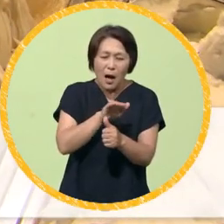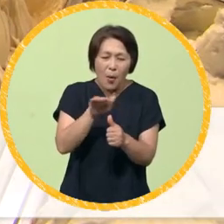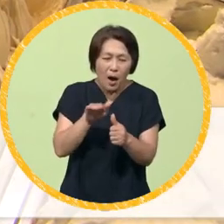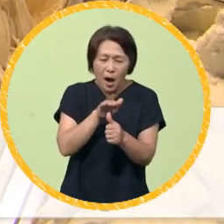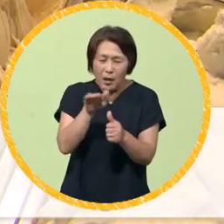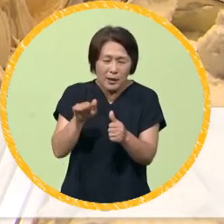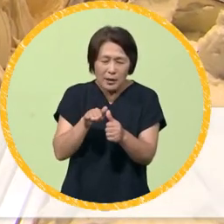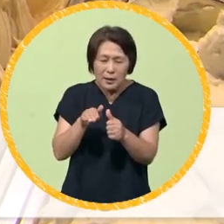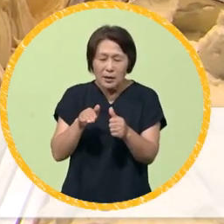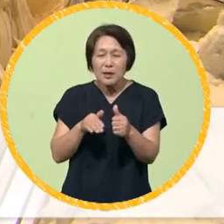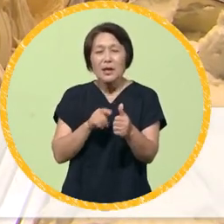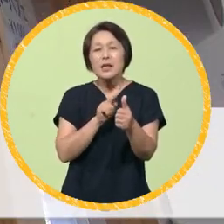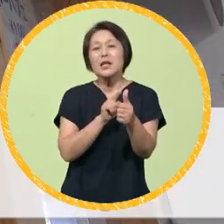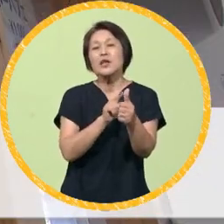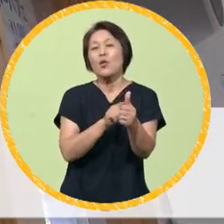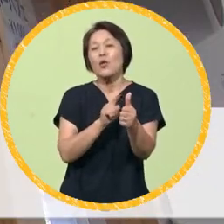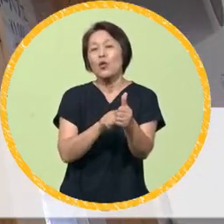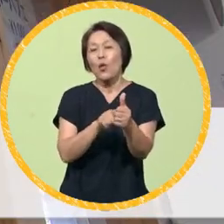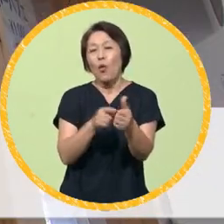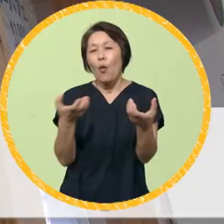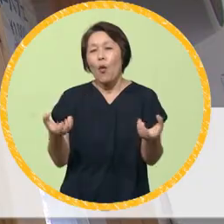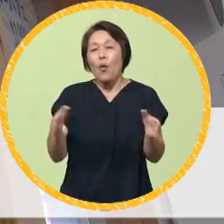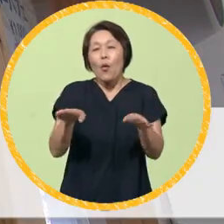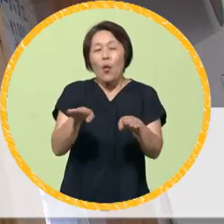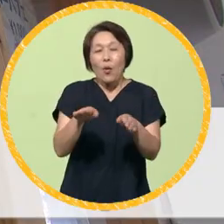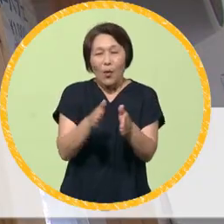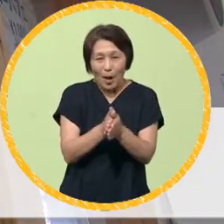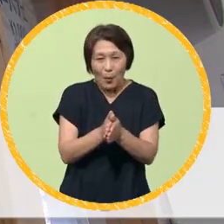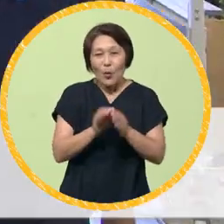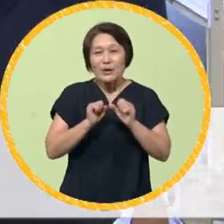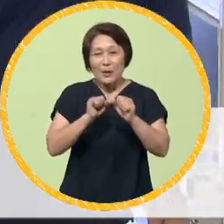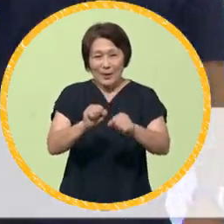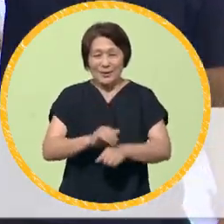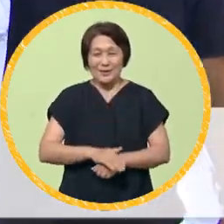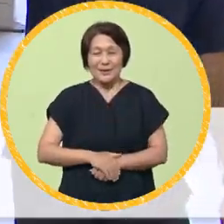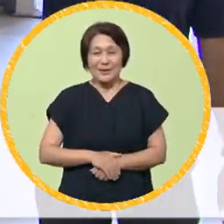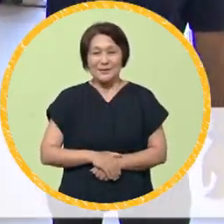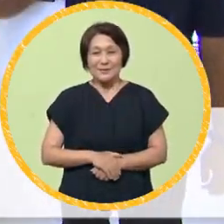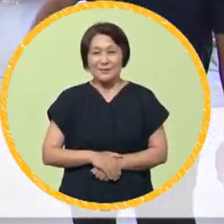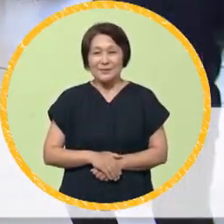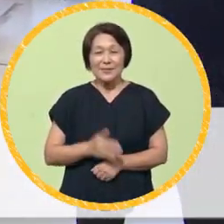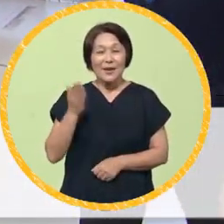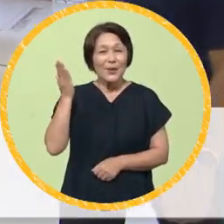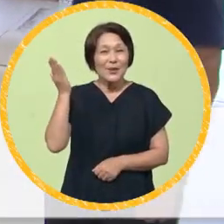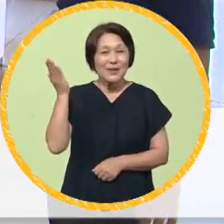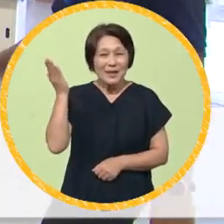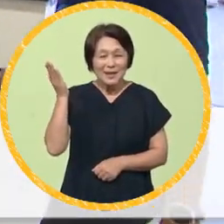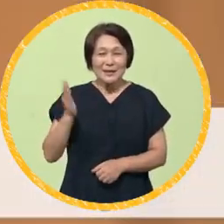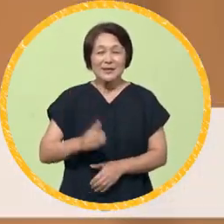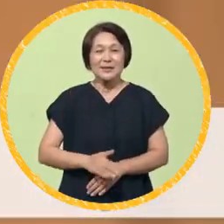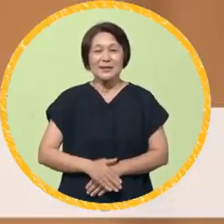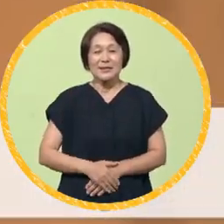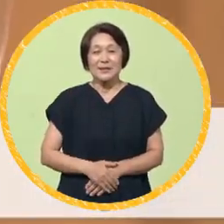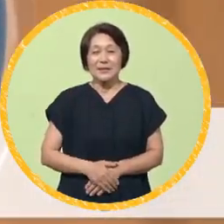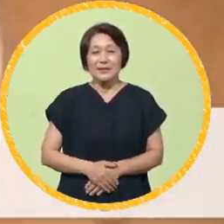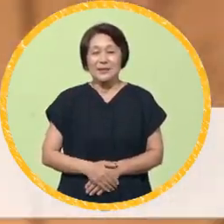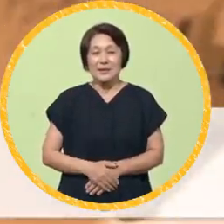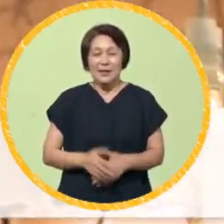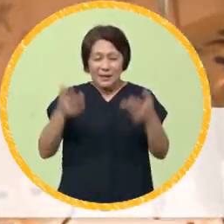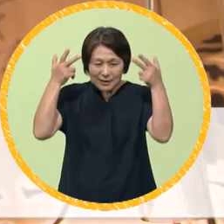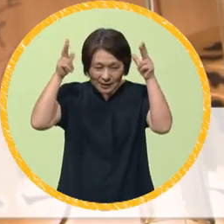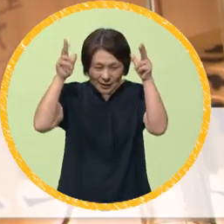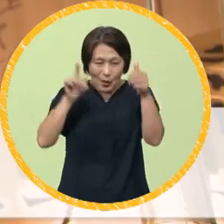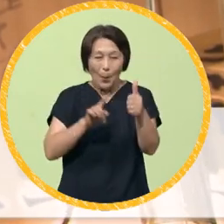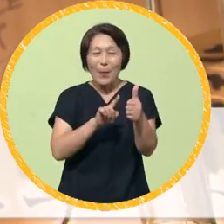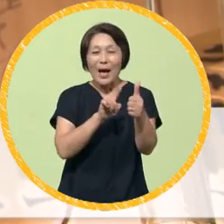者とコラボです。 すごい、美味しかった。あ、はい、ありましたよ、これですか、 はい、 チョッパーのレ